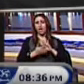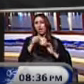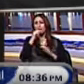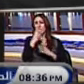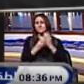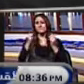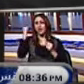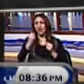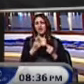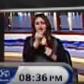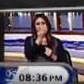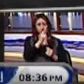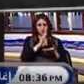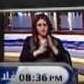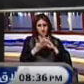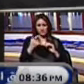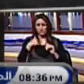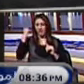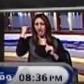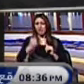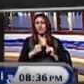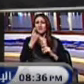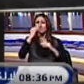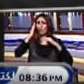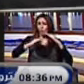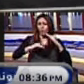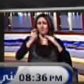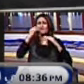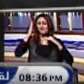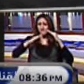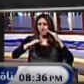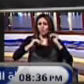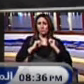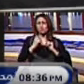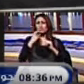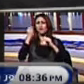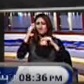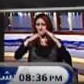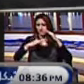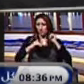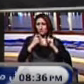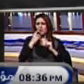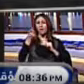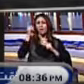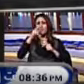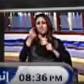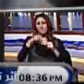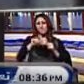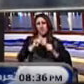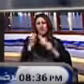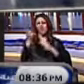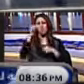وما جهزتش الفلوس، حاولنا ننزل منهم المبلغ حتى على تعليمات محمد بيه، قال لك مطوح فيهم قول لهم النهارده الجمعة والمبلغ مش